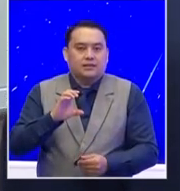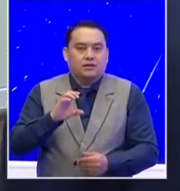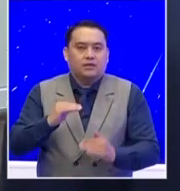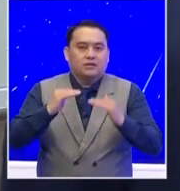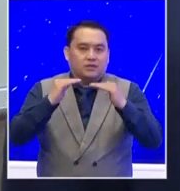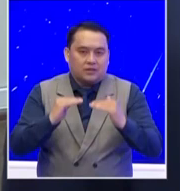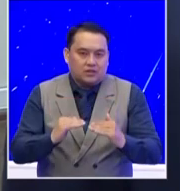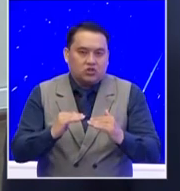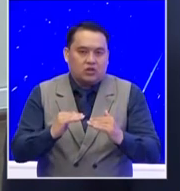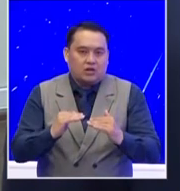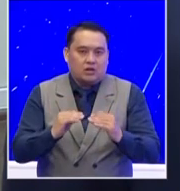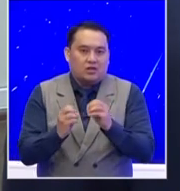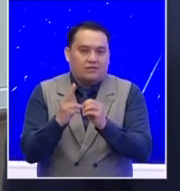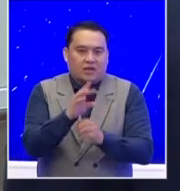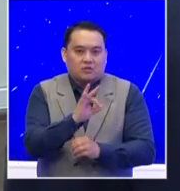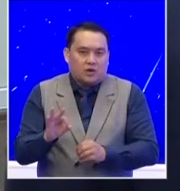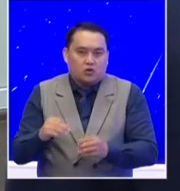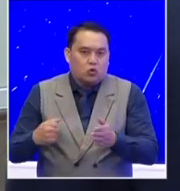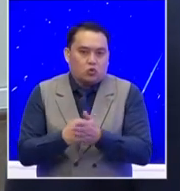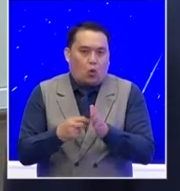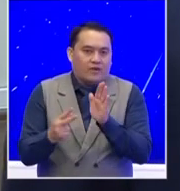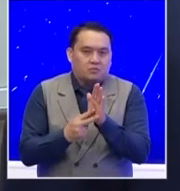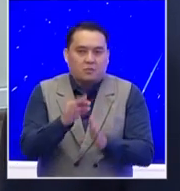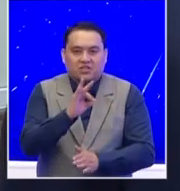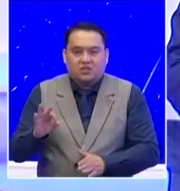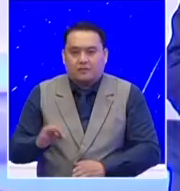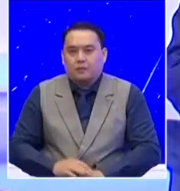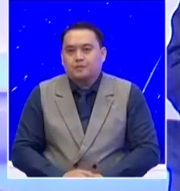уменьшена с 12% до 8%.